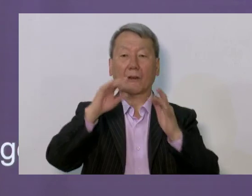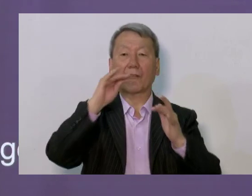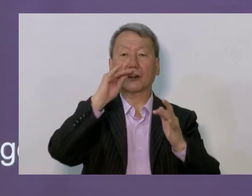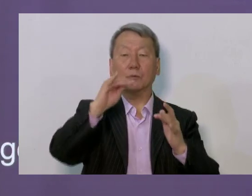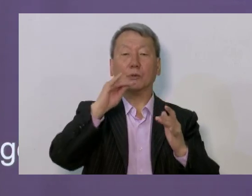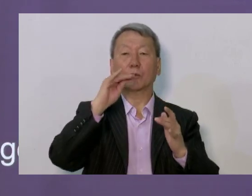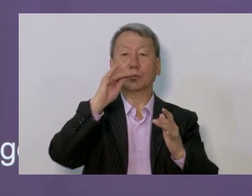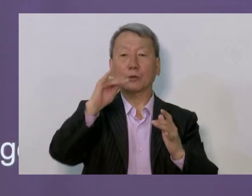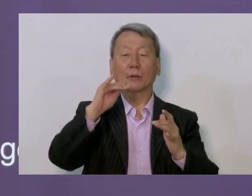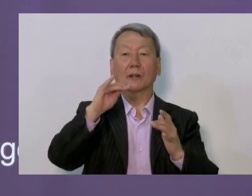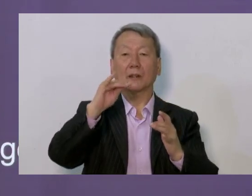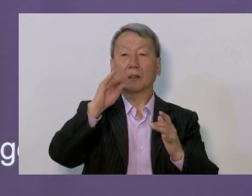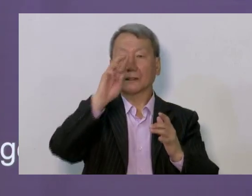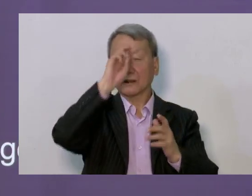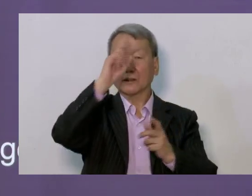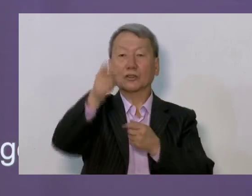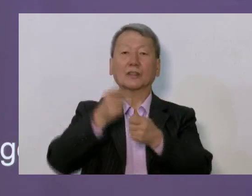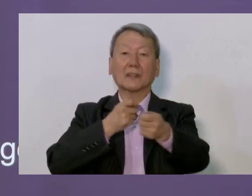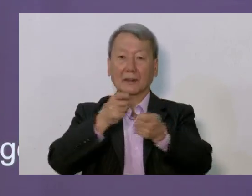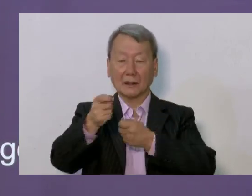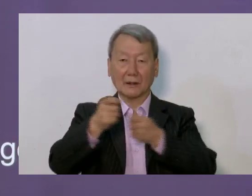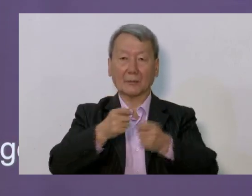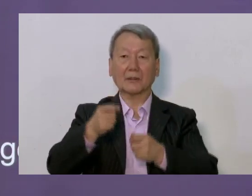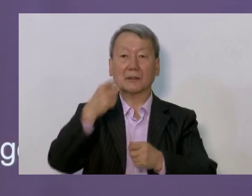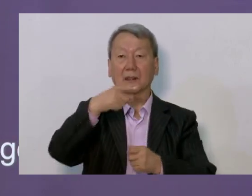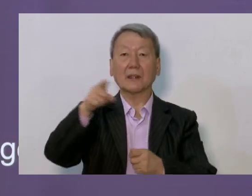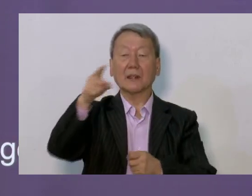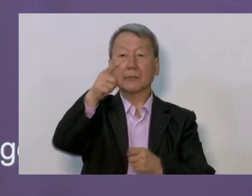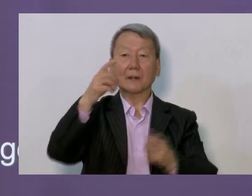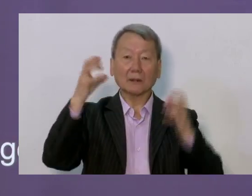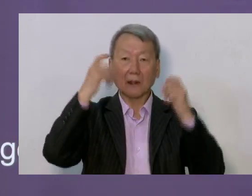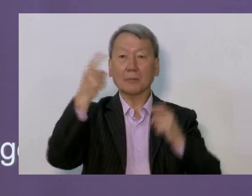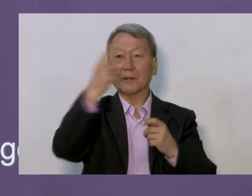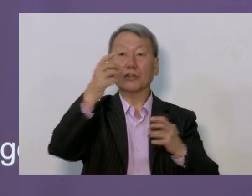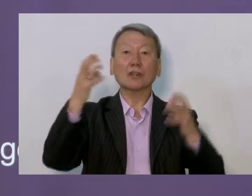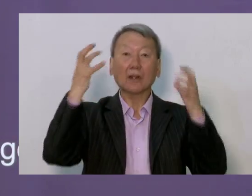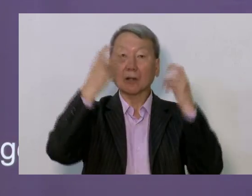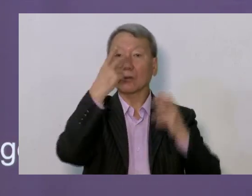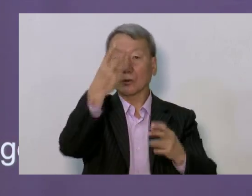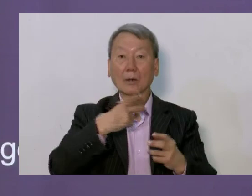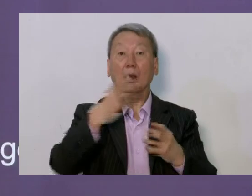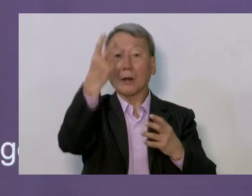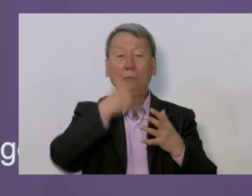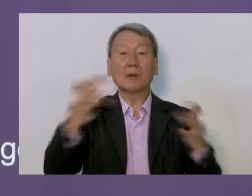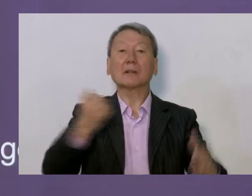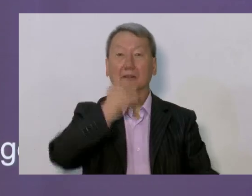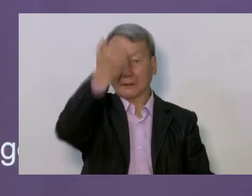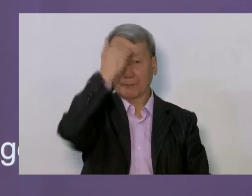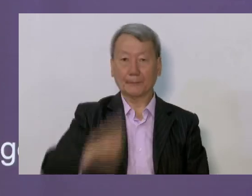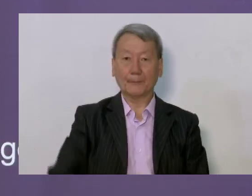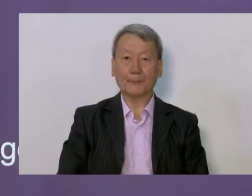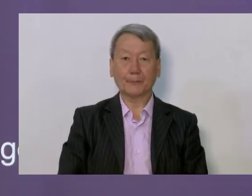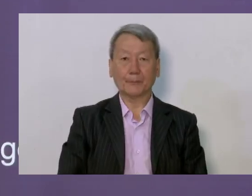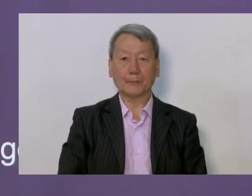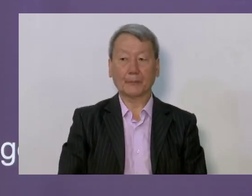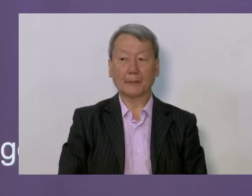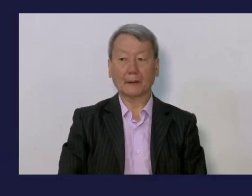YouTube-канале ЛТР и в Фейсбуке, на страницах Кыргыз Укмөтү, социальное правительство, МТРК ЛТР и Биринчи радио. Спасибо за внимание.